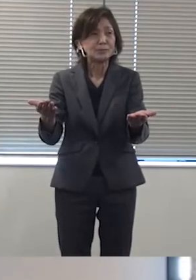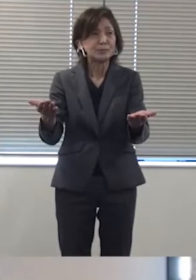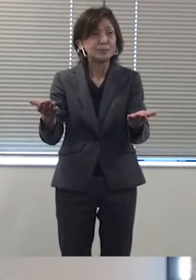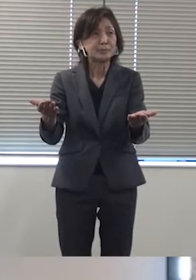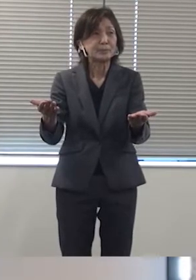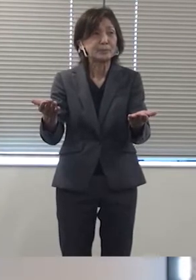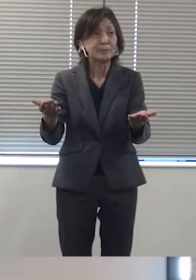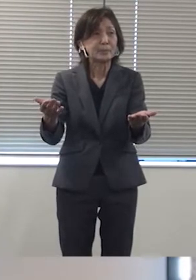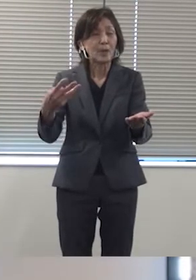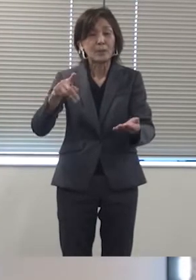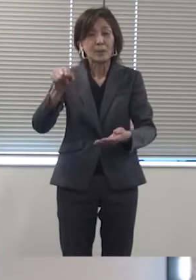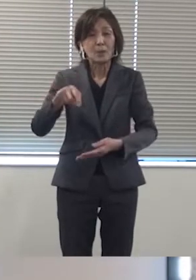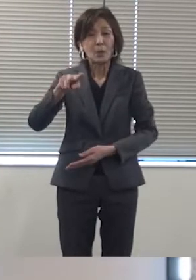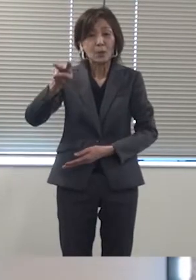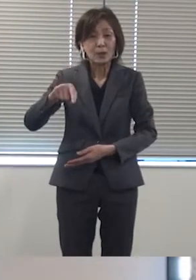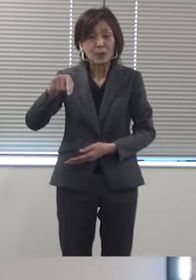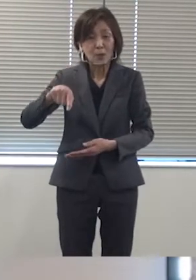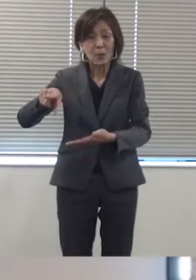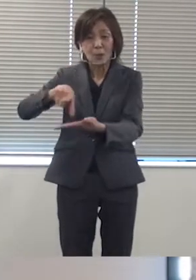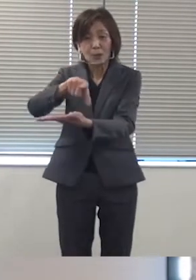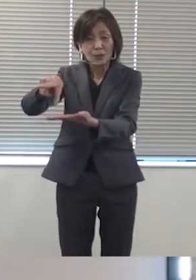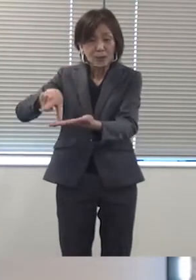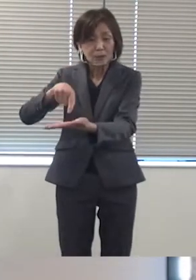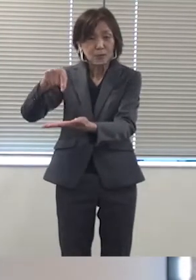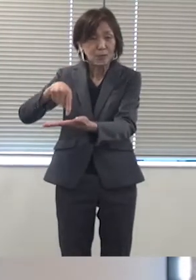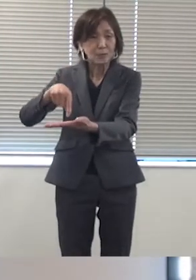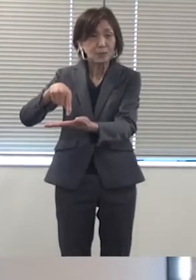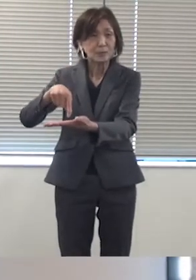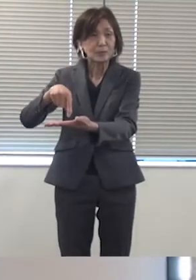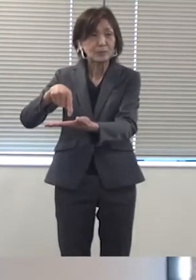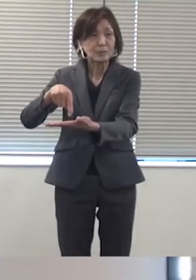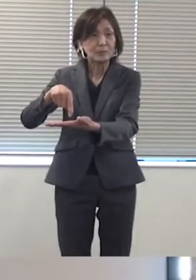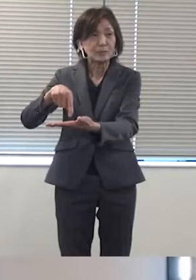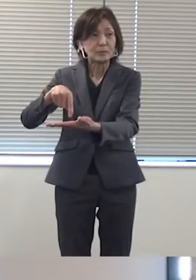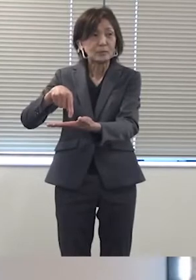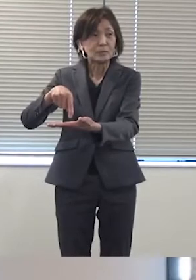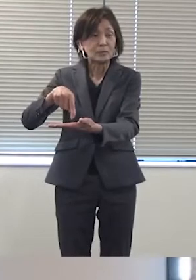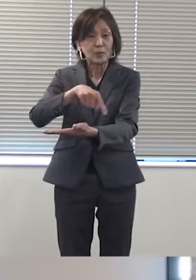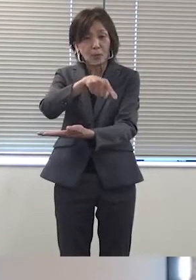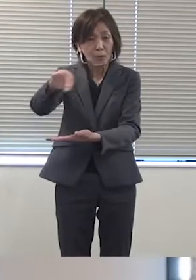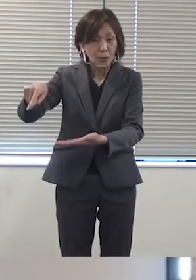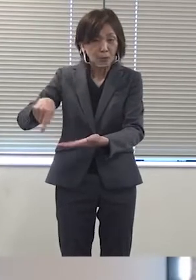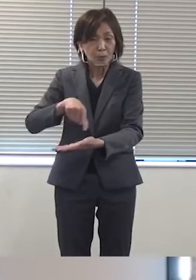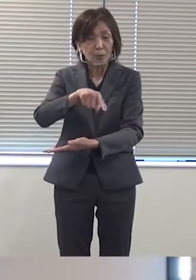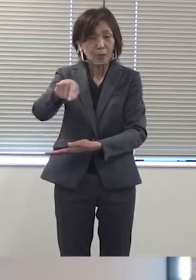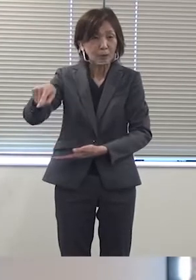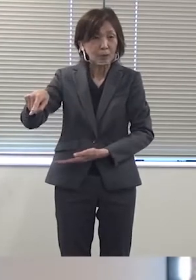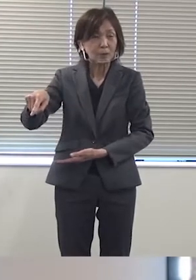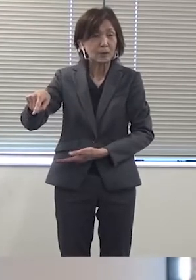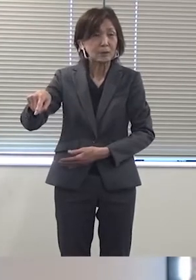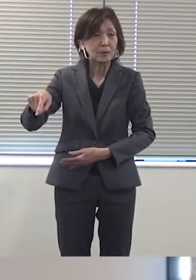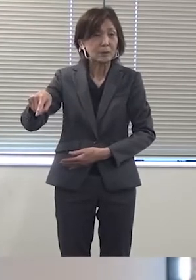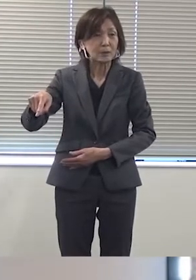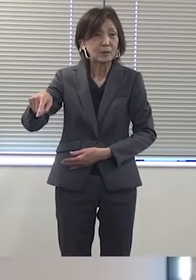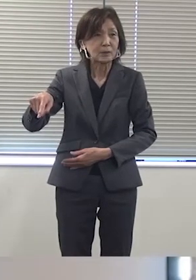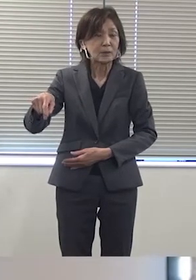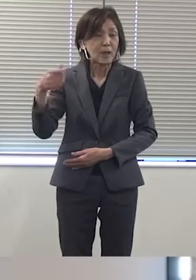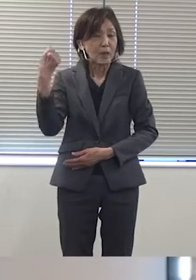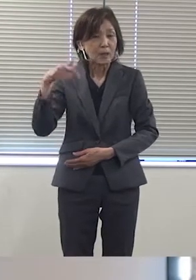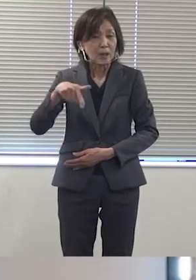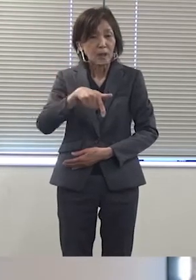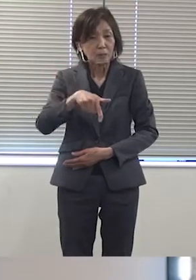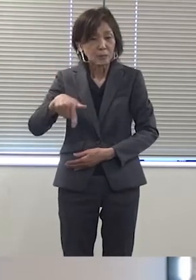の偏りは、いわゆるその南部地区でそういう課題というのが顕著になっているのか、それ